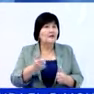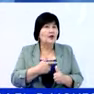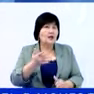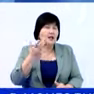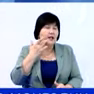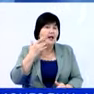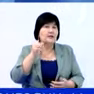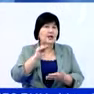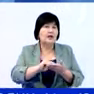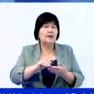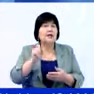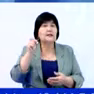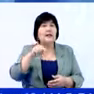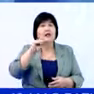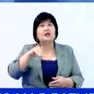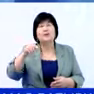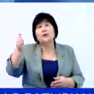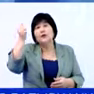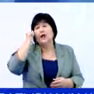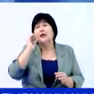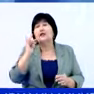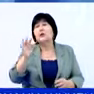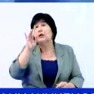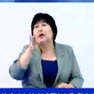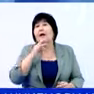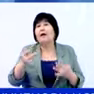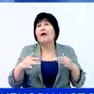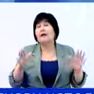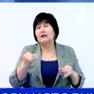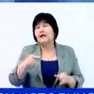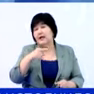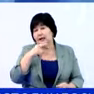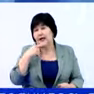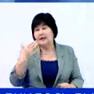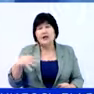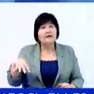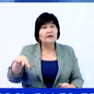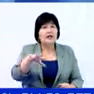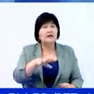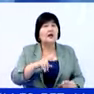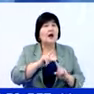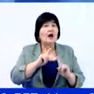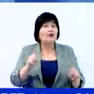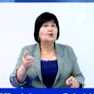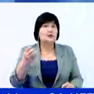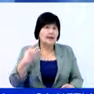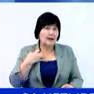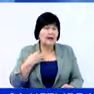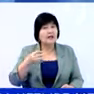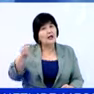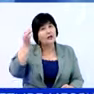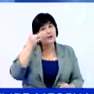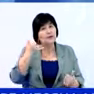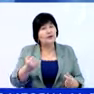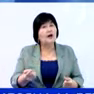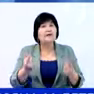навсегда вписано золотыми буквами в историю не только казахстанской эстрады, но и российской. Вся страна, в особенности Кызылорда, вспоминает